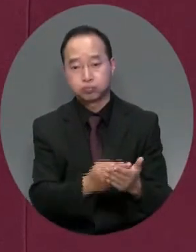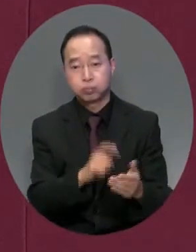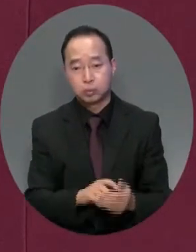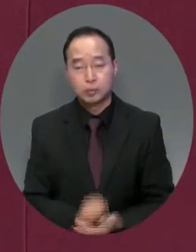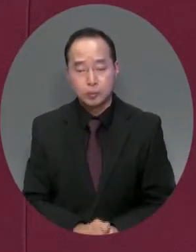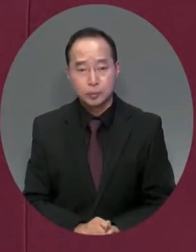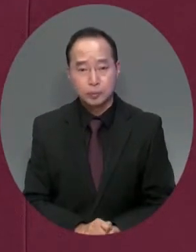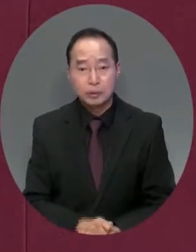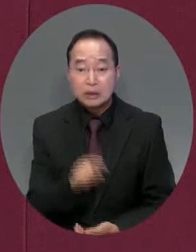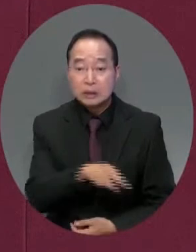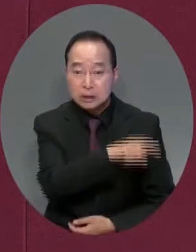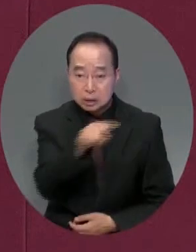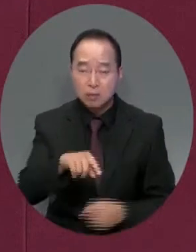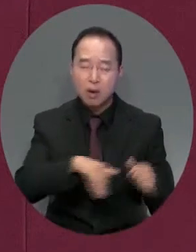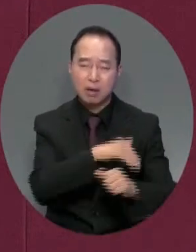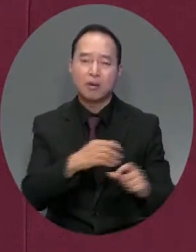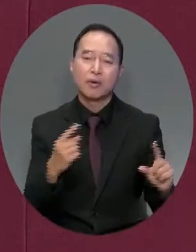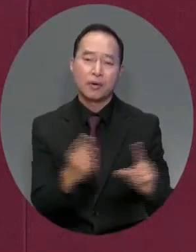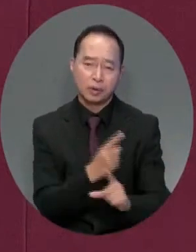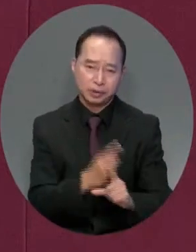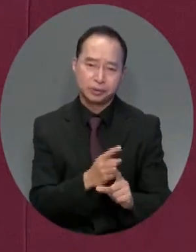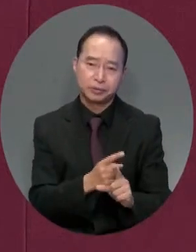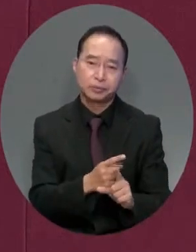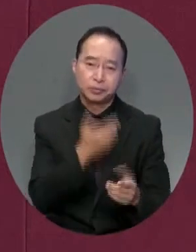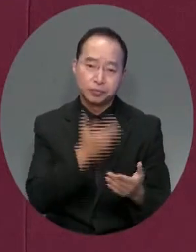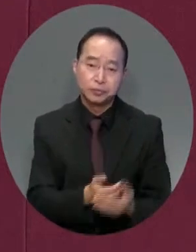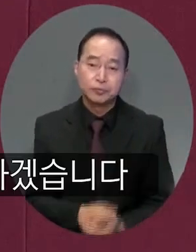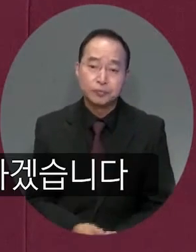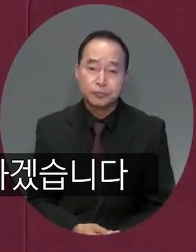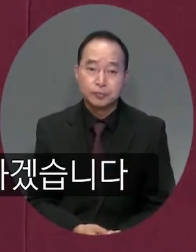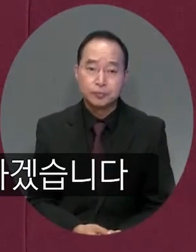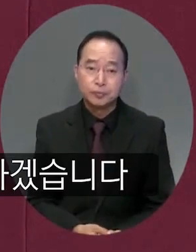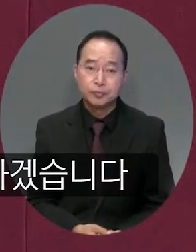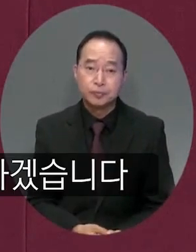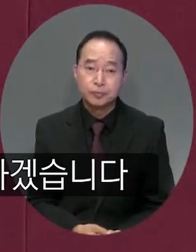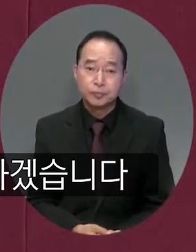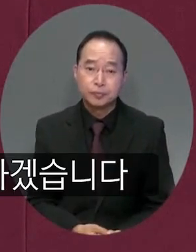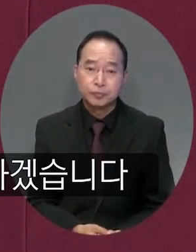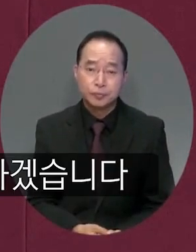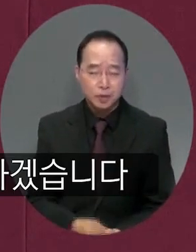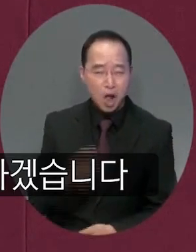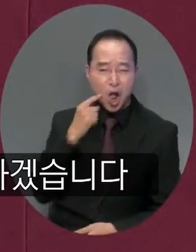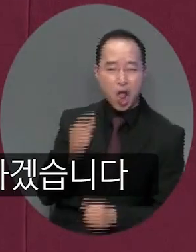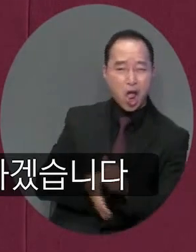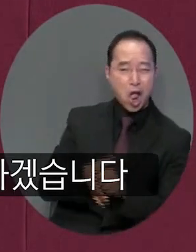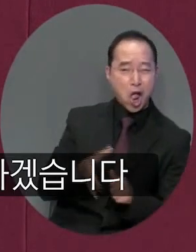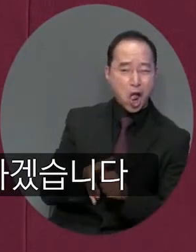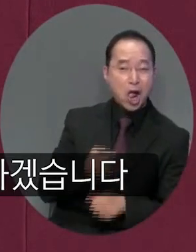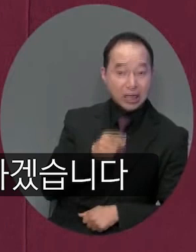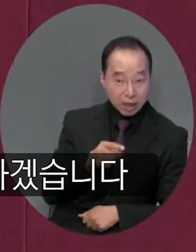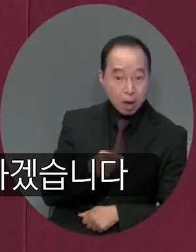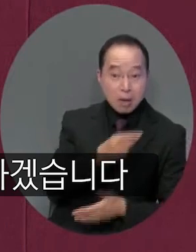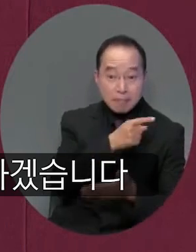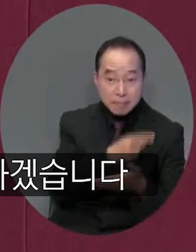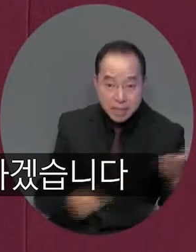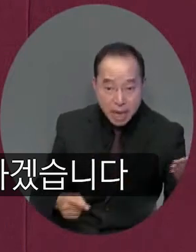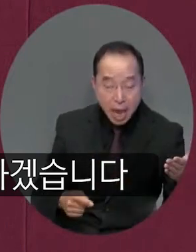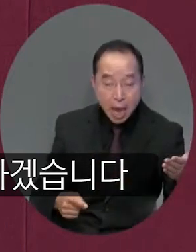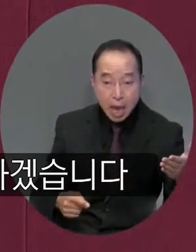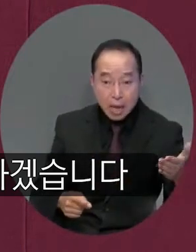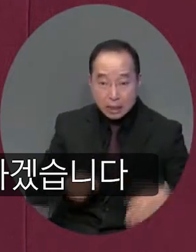미디어 환경 혁신의 진정한 목표입니다. 악의적 허위 보도로 인한 피해 구조를 위해 징벌적 손해배상